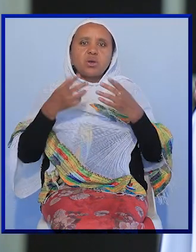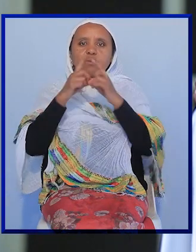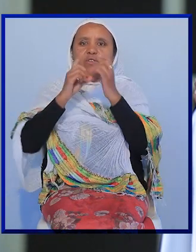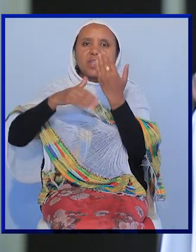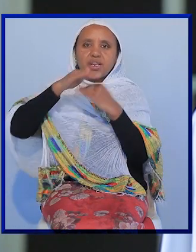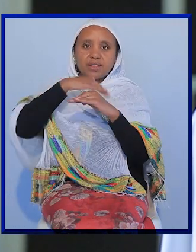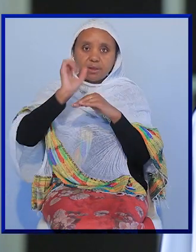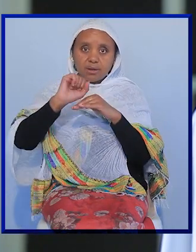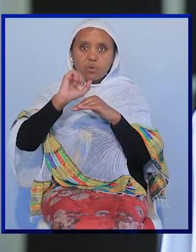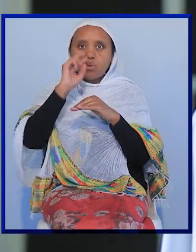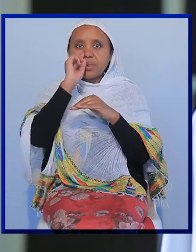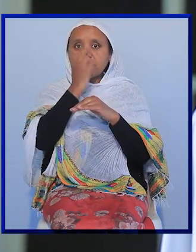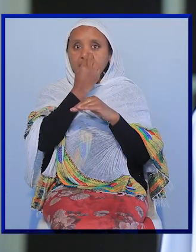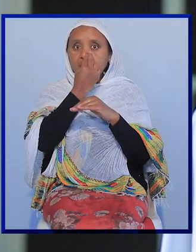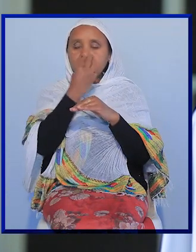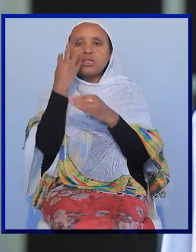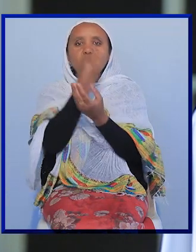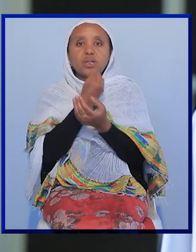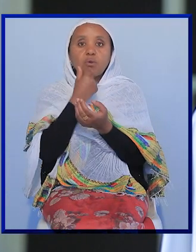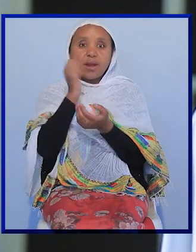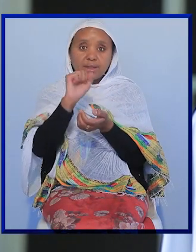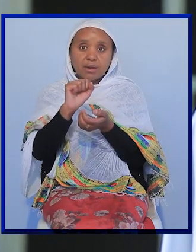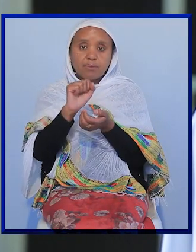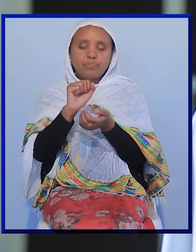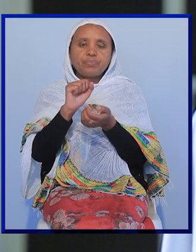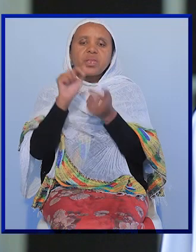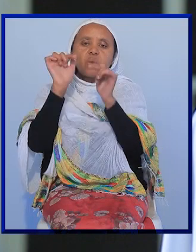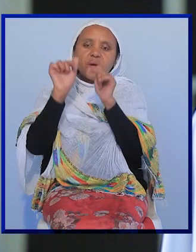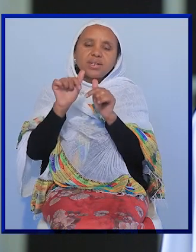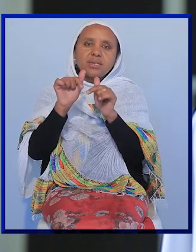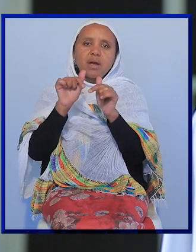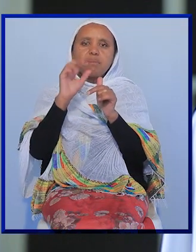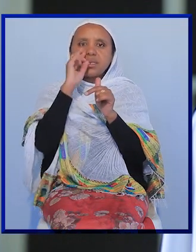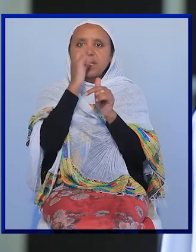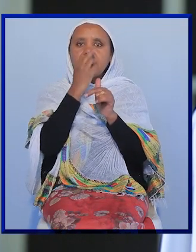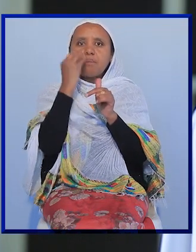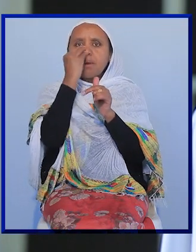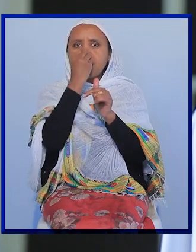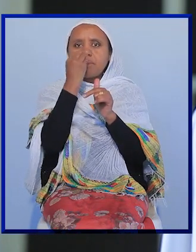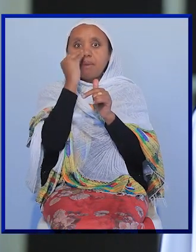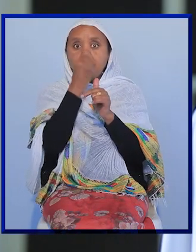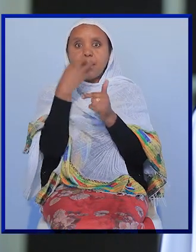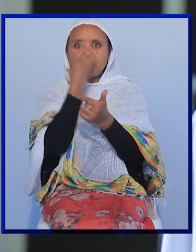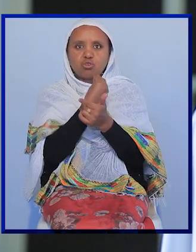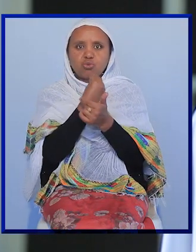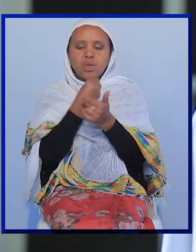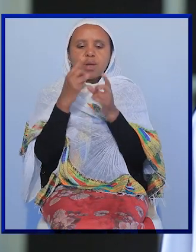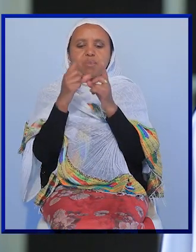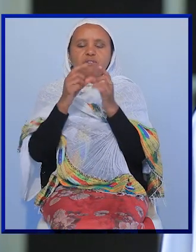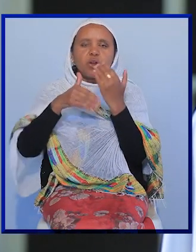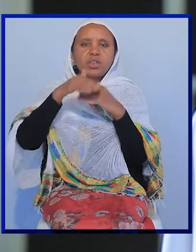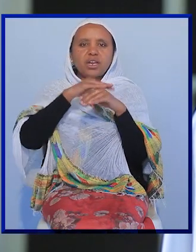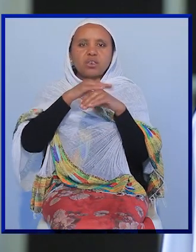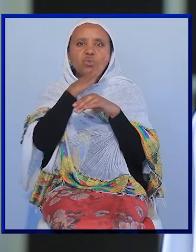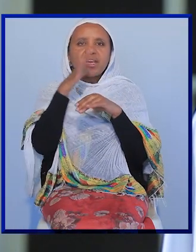ክልልተ አይደለ ወበጽጌ ስርጉተ አይደለ ያልነው ወደዚያ በጽጌ በአበባ ወደ አሸበረቀችው በፍሬ ወደ